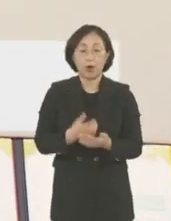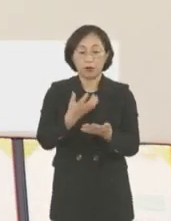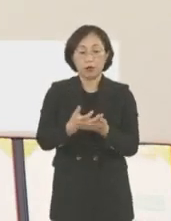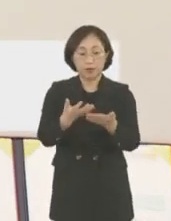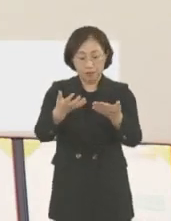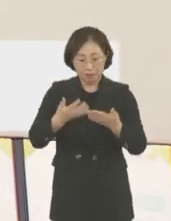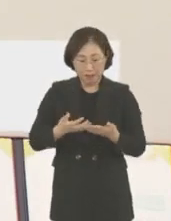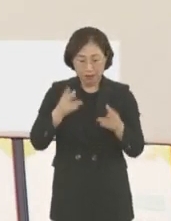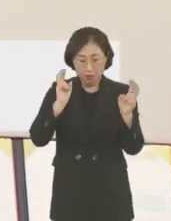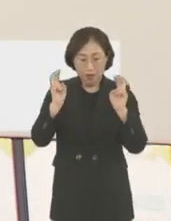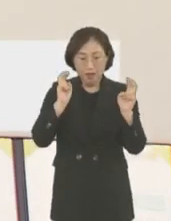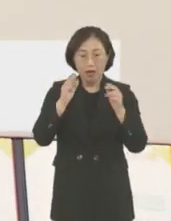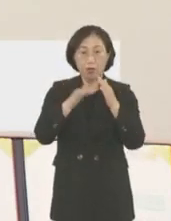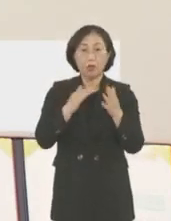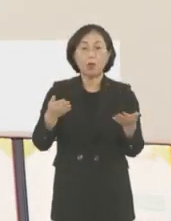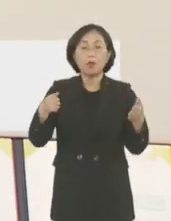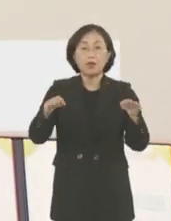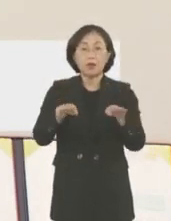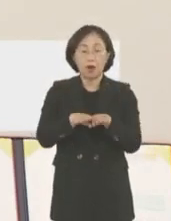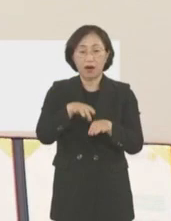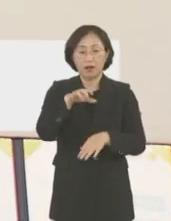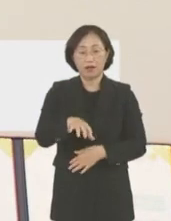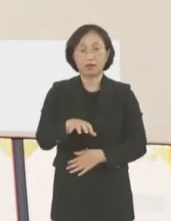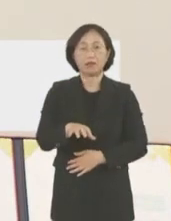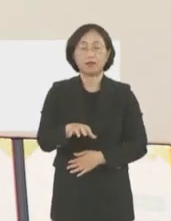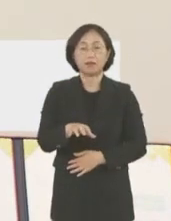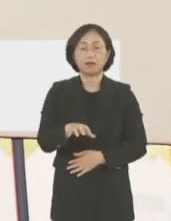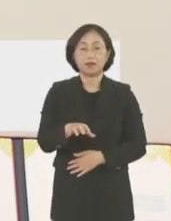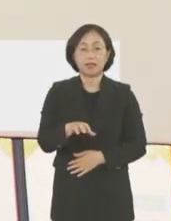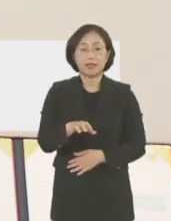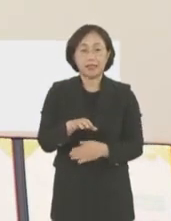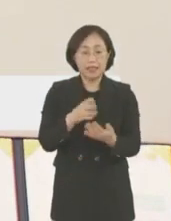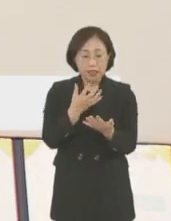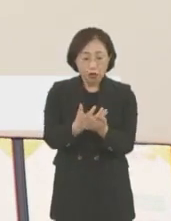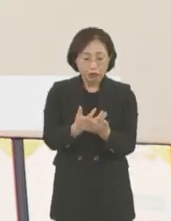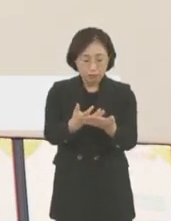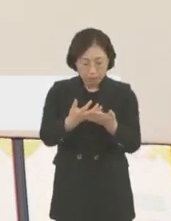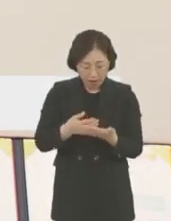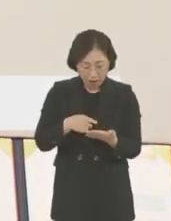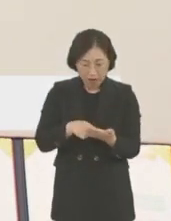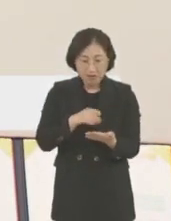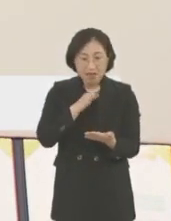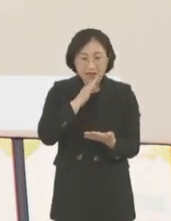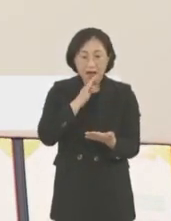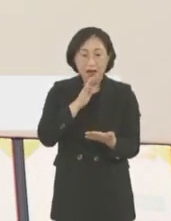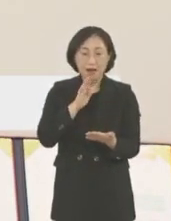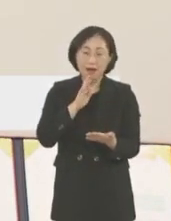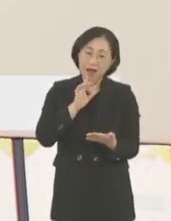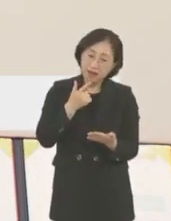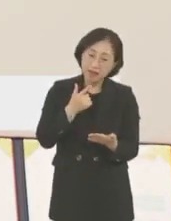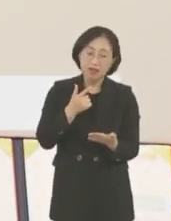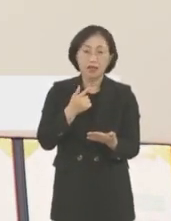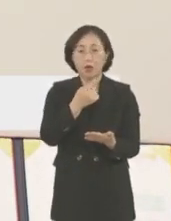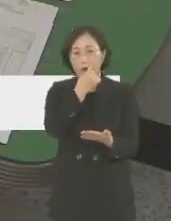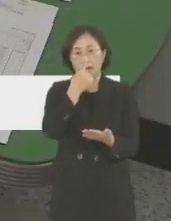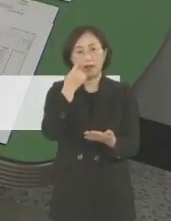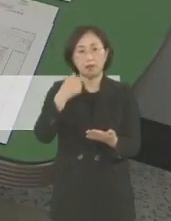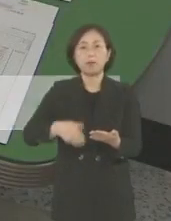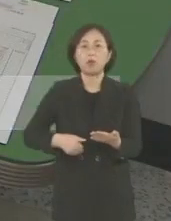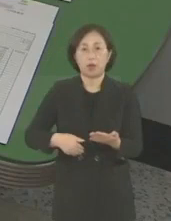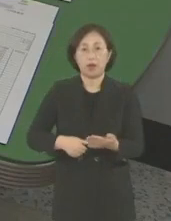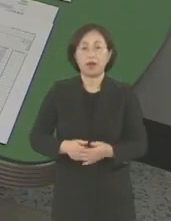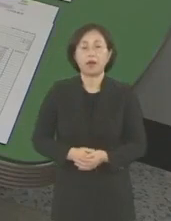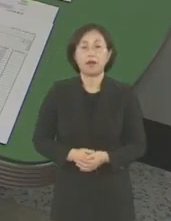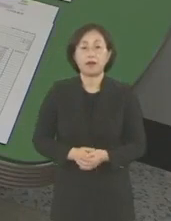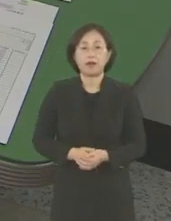일반 회사든 공공기관이든 뭐 군이든 진위 여부를 확인해야 되는데 문서의 진위 여부를 확인을 하지 않고